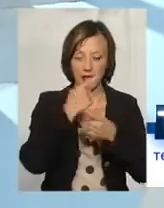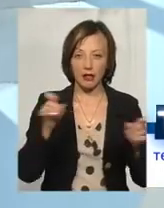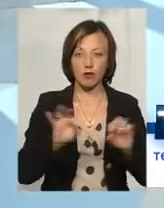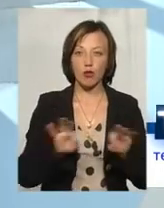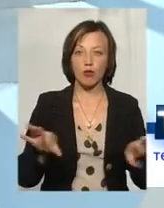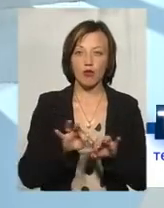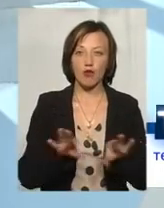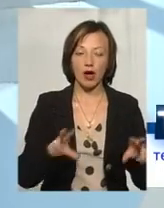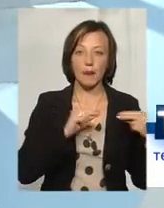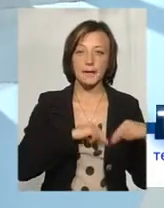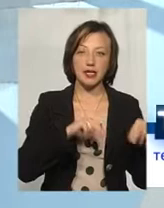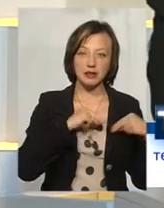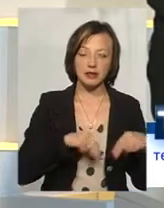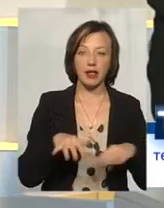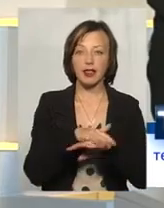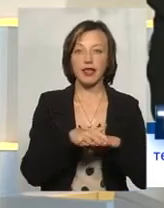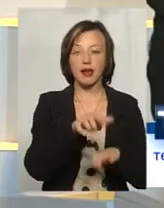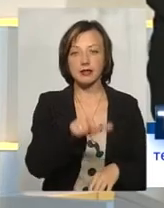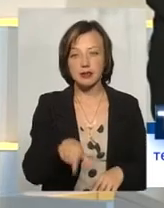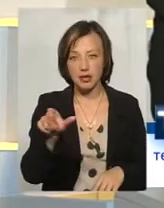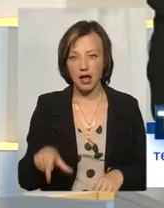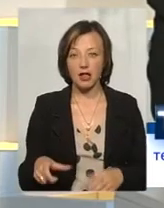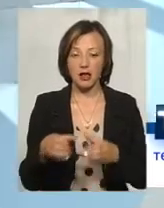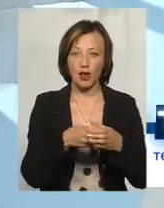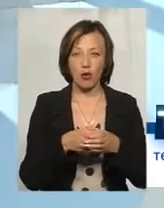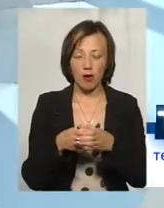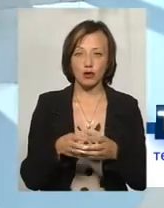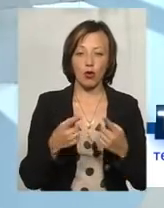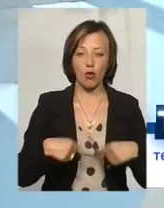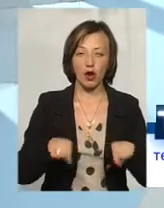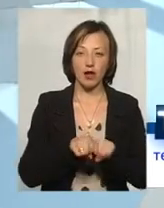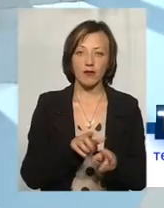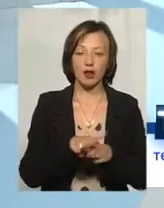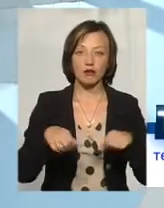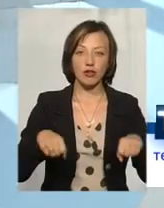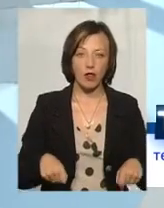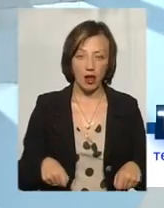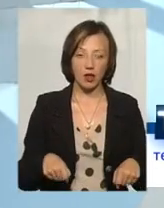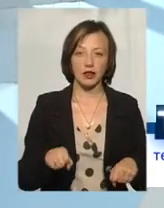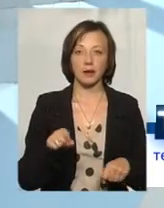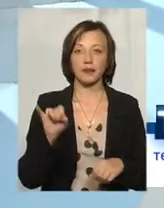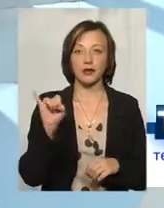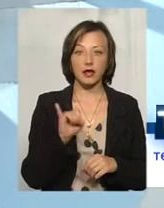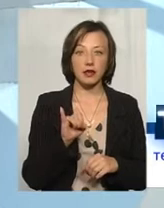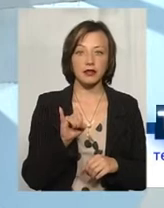інформування працівників, населення, громадськості, органів виконавчої влади.